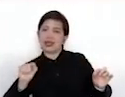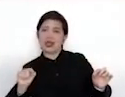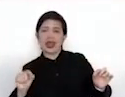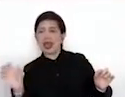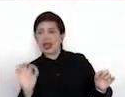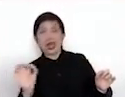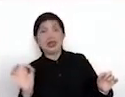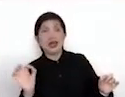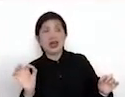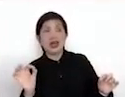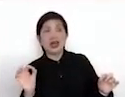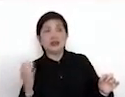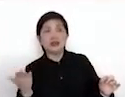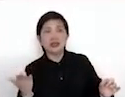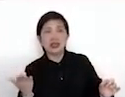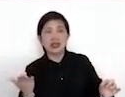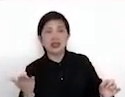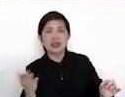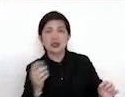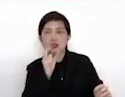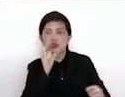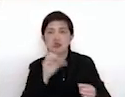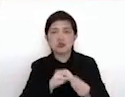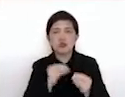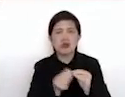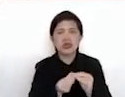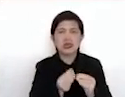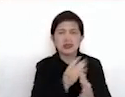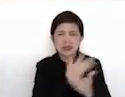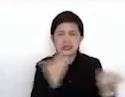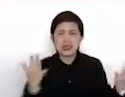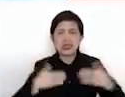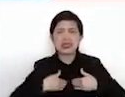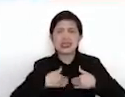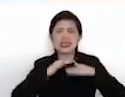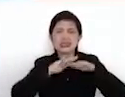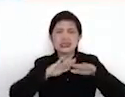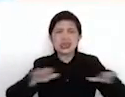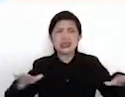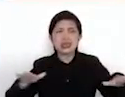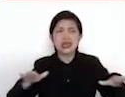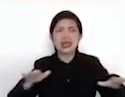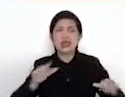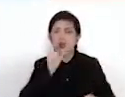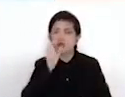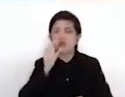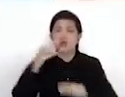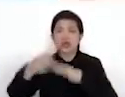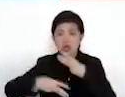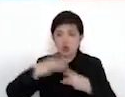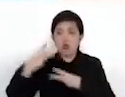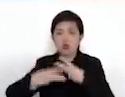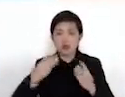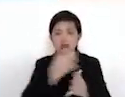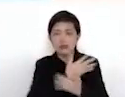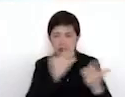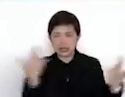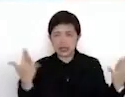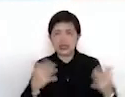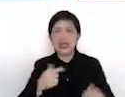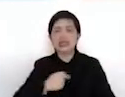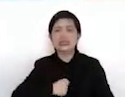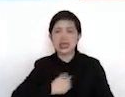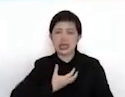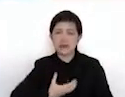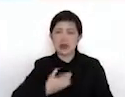Justru untuk membuat masyarakat lebih sejahtera khususnya dalam bidang ekonomi mereka Jadi maksud